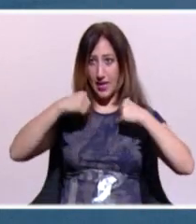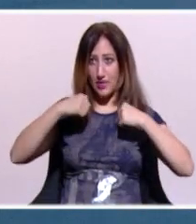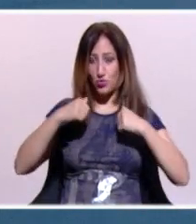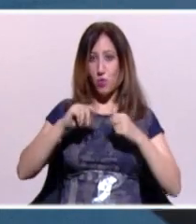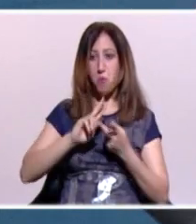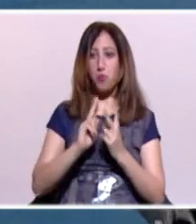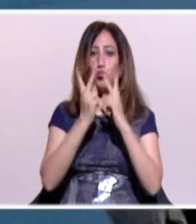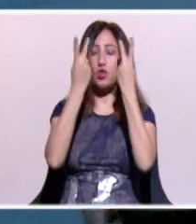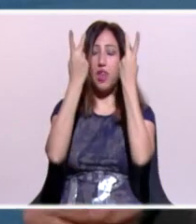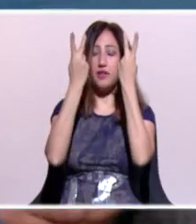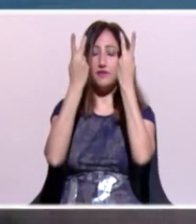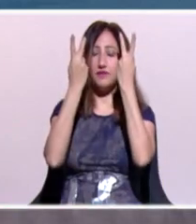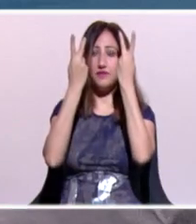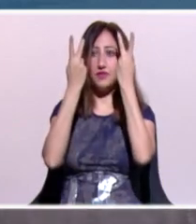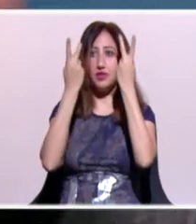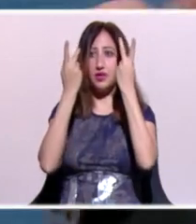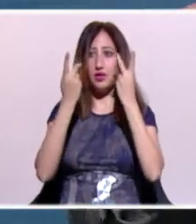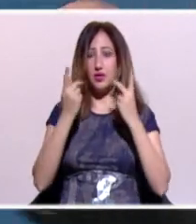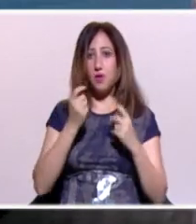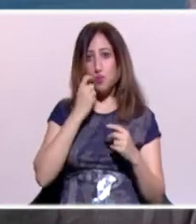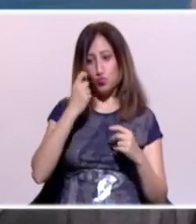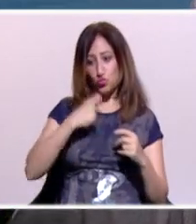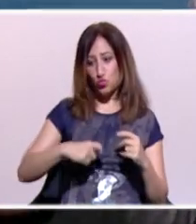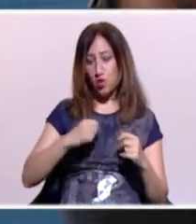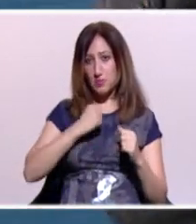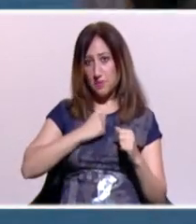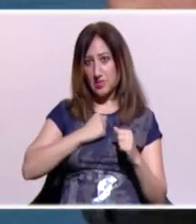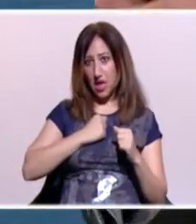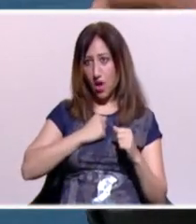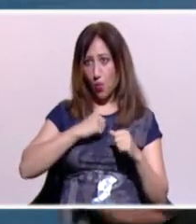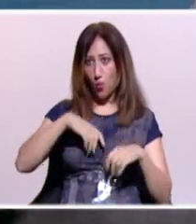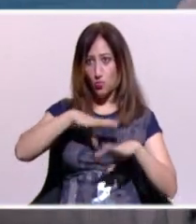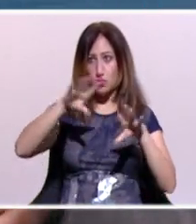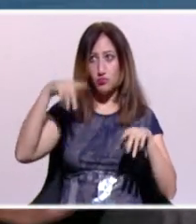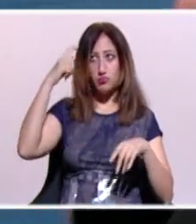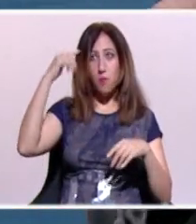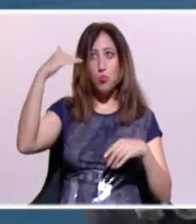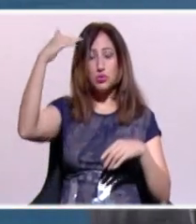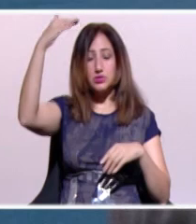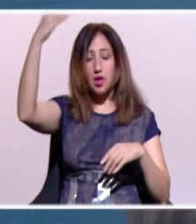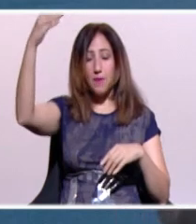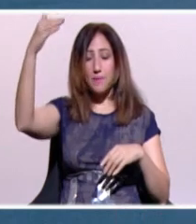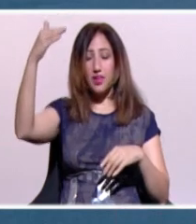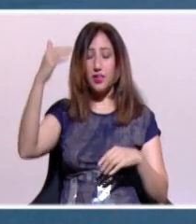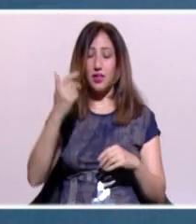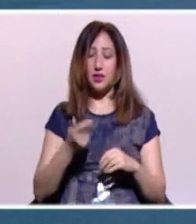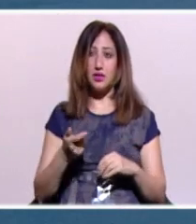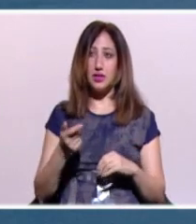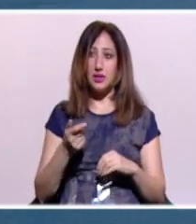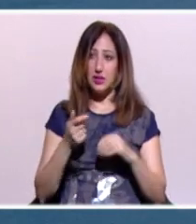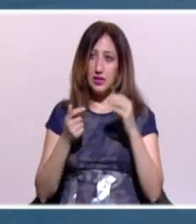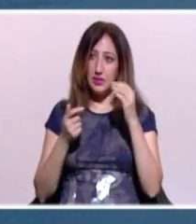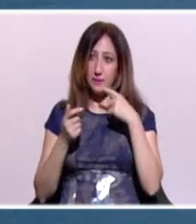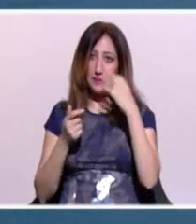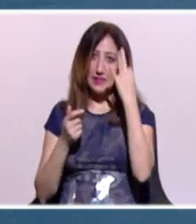خلاه شخص بتركيبته الشخصيه طبعا والظروف المحيطه وطموحه وصل لده. في المشهد ده احنا قعدنا